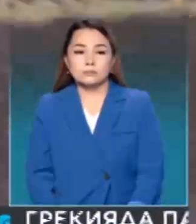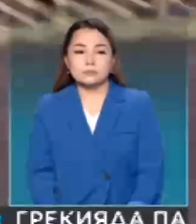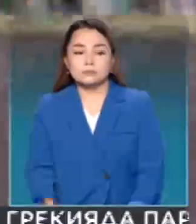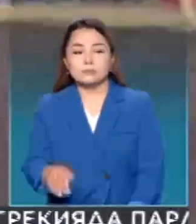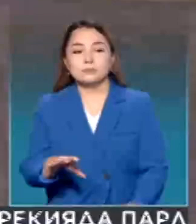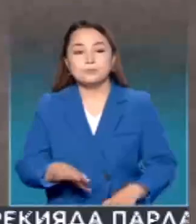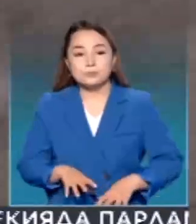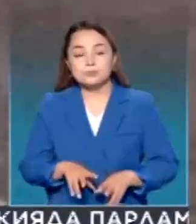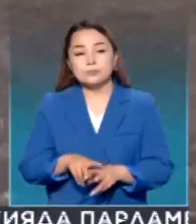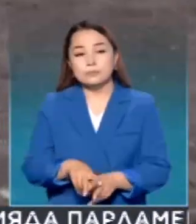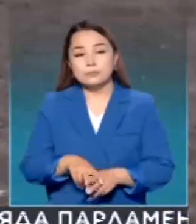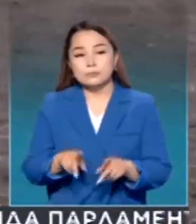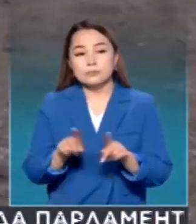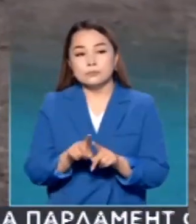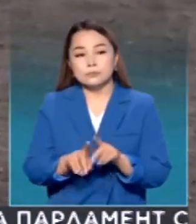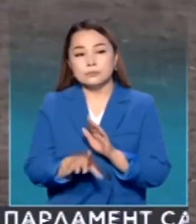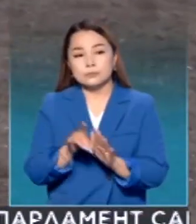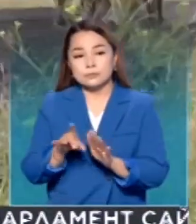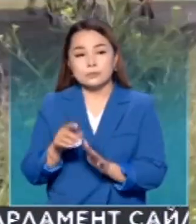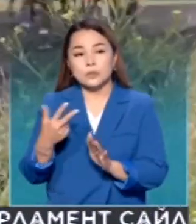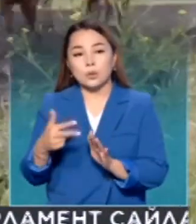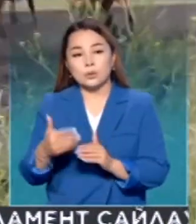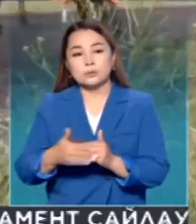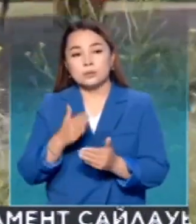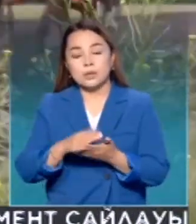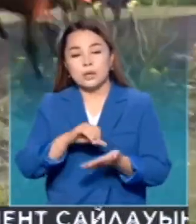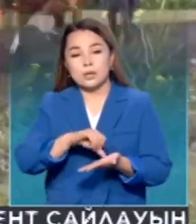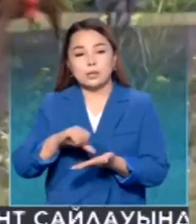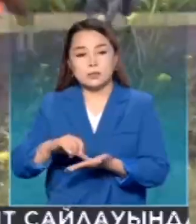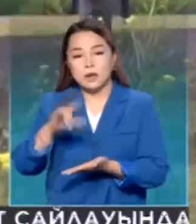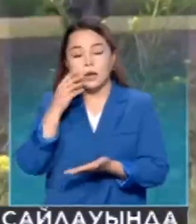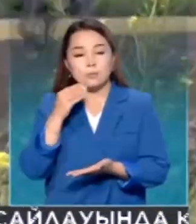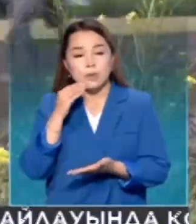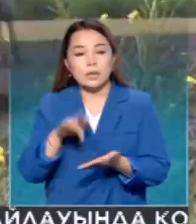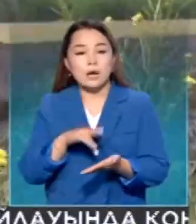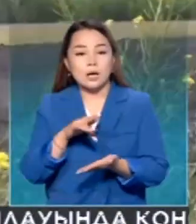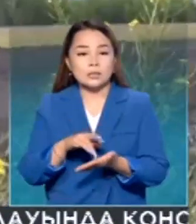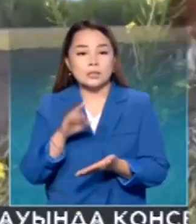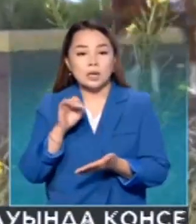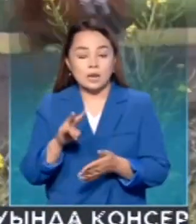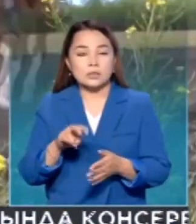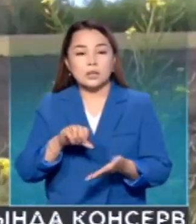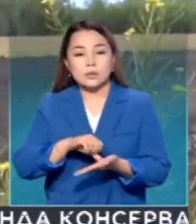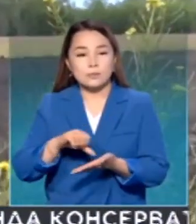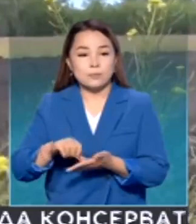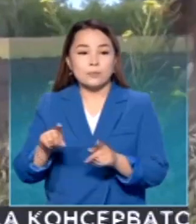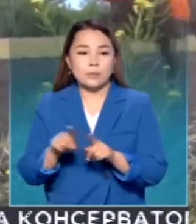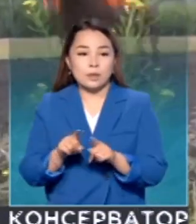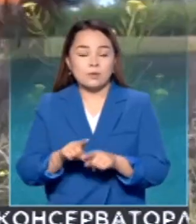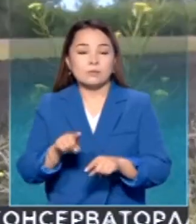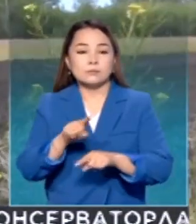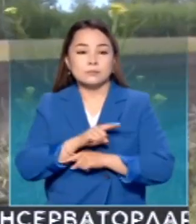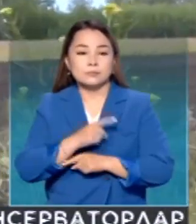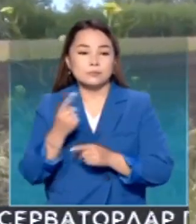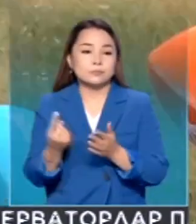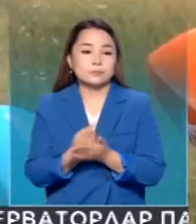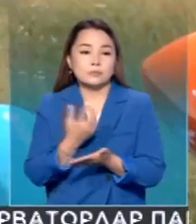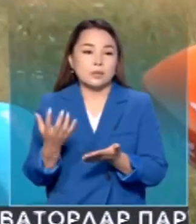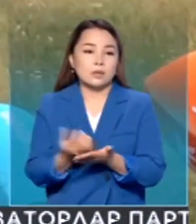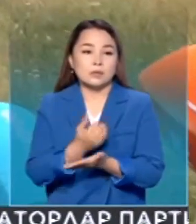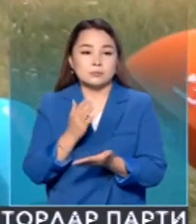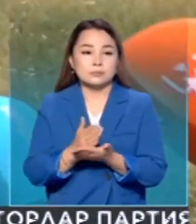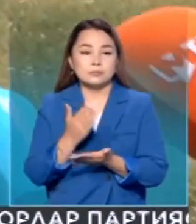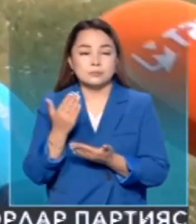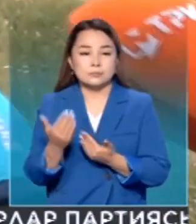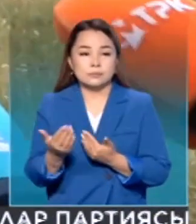Аламан бәйгеге сайдың тасында іріктелген 30 сәйгүлік қатысты. Алматылық қыран атты тұлпар шашасына шаң жұқпай мәреге бірінші болып жетті.